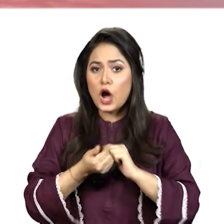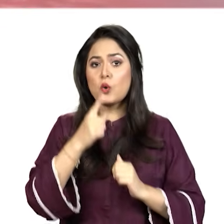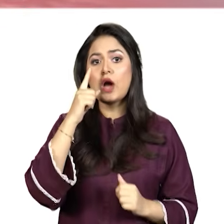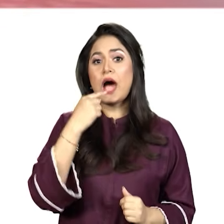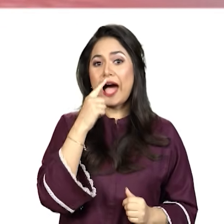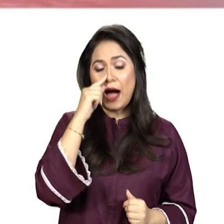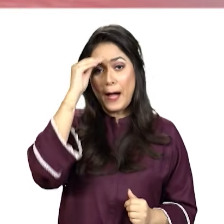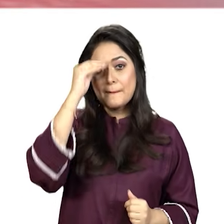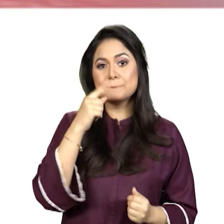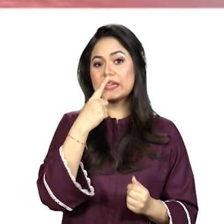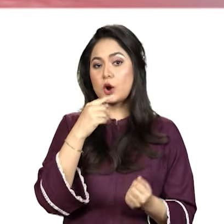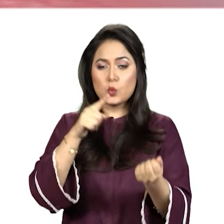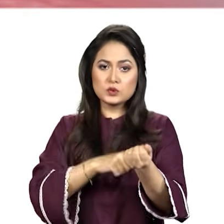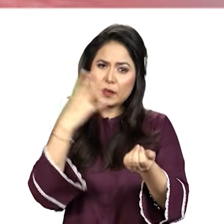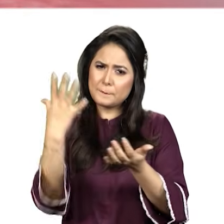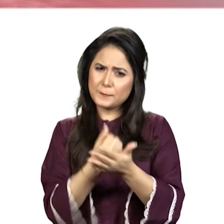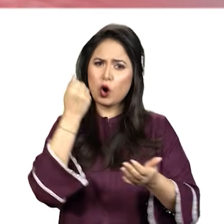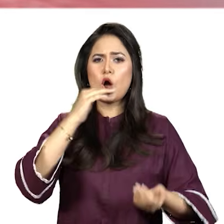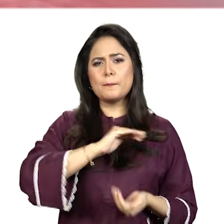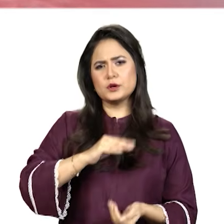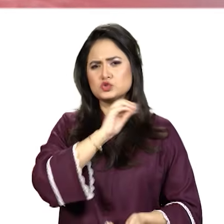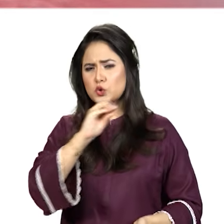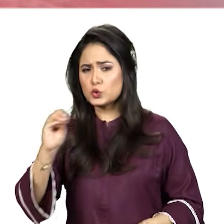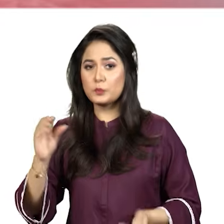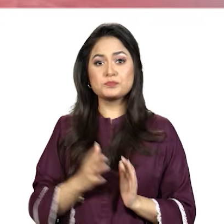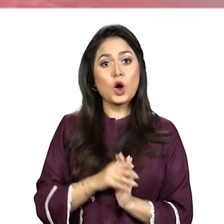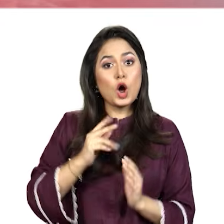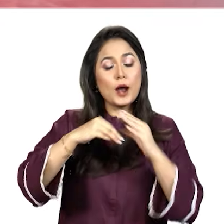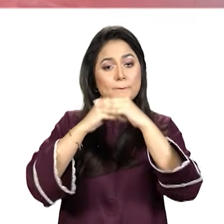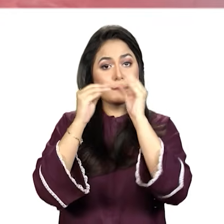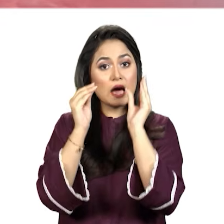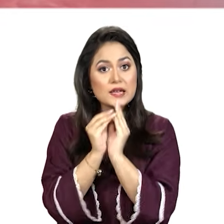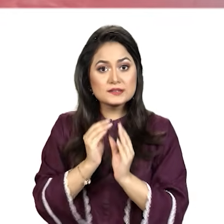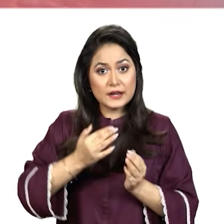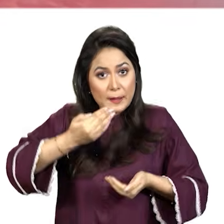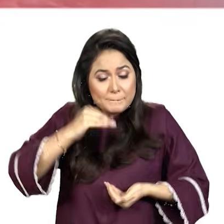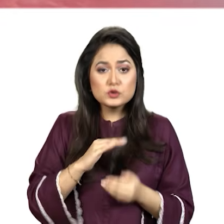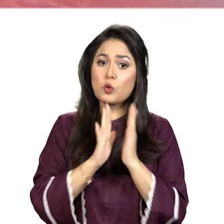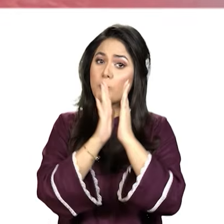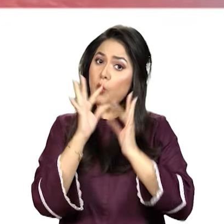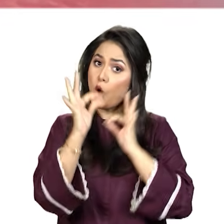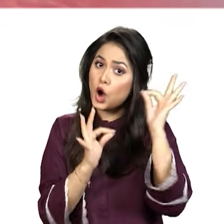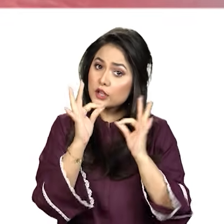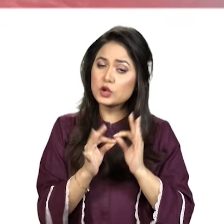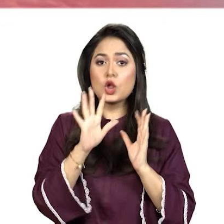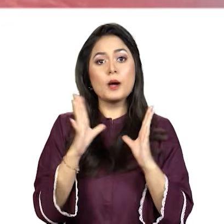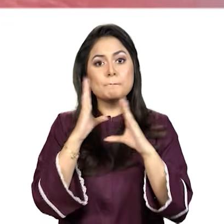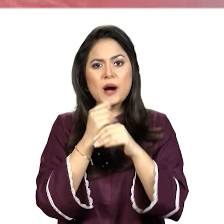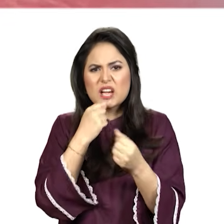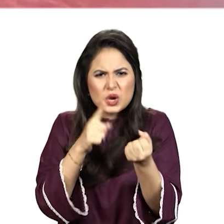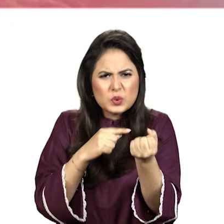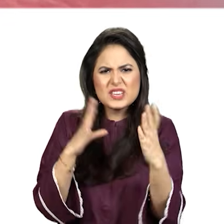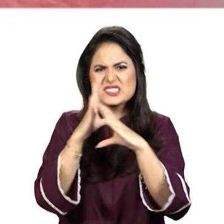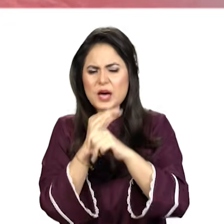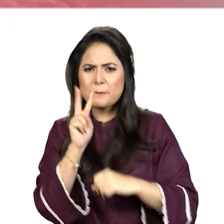हैं। लेकिन प्लासेंटा सिर्फ यही नहीं करता, इसके पास एम्ब्रियो की मुकम्मल हिफाजत का इंतजाम भी होता है। प्लासेंटा माँ के खून में